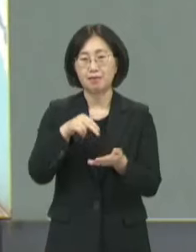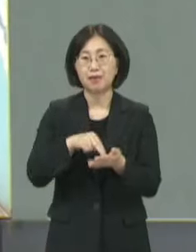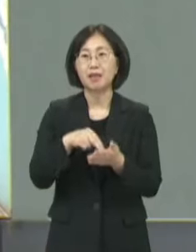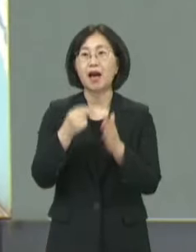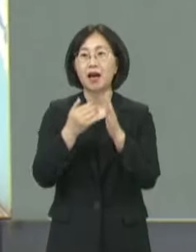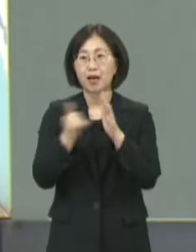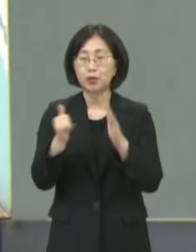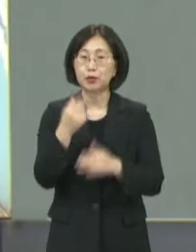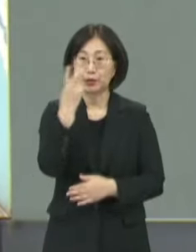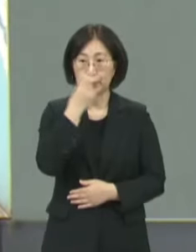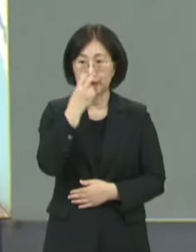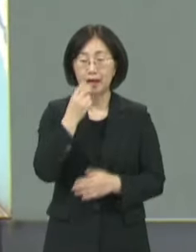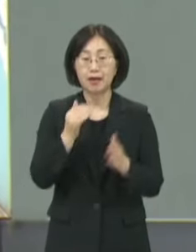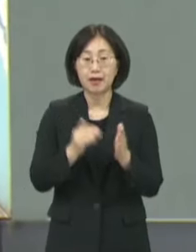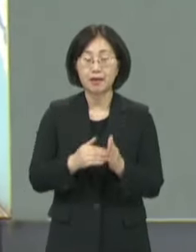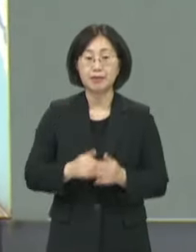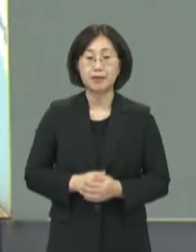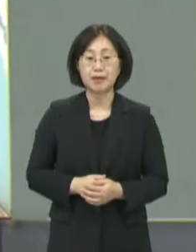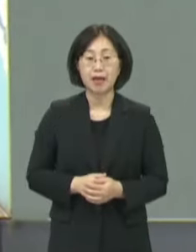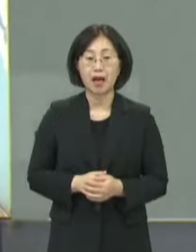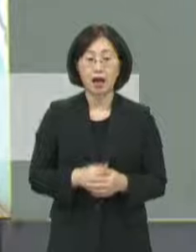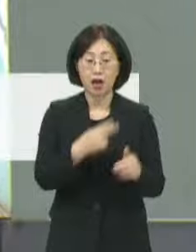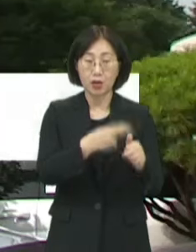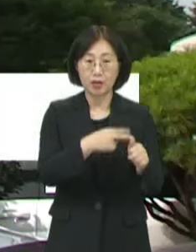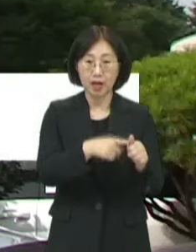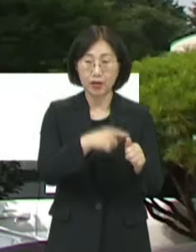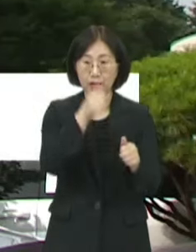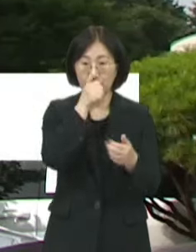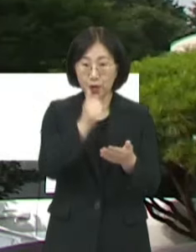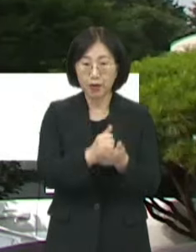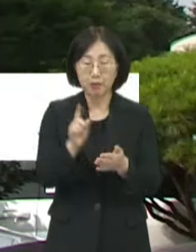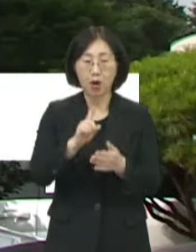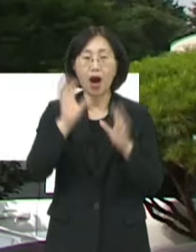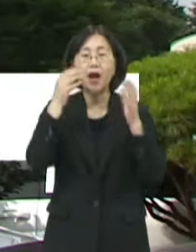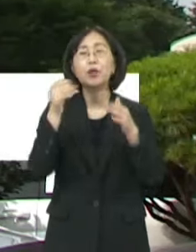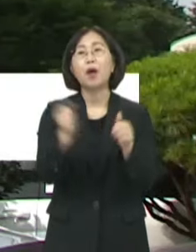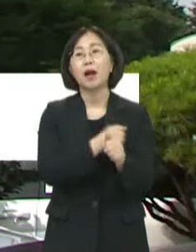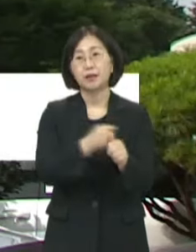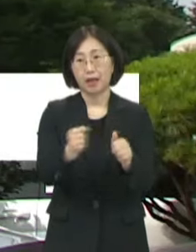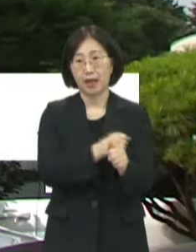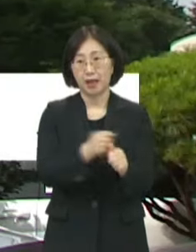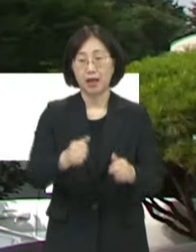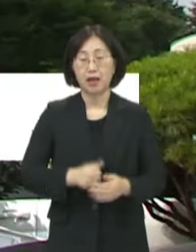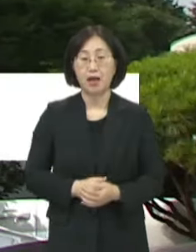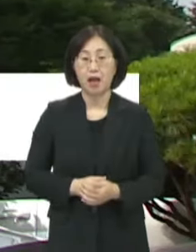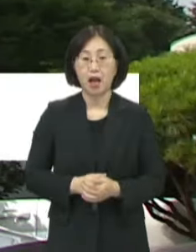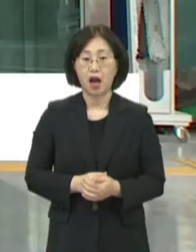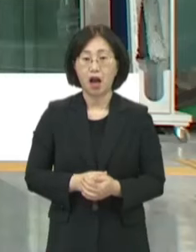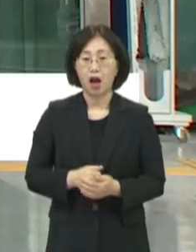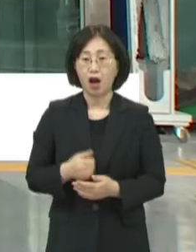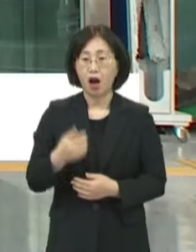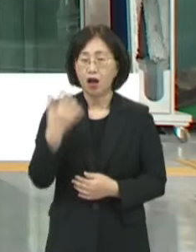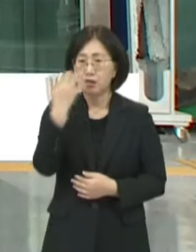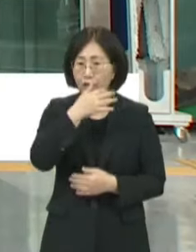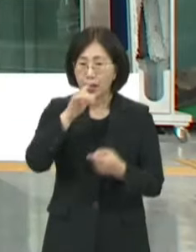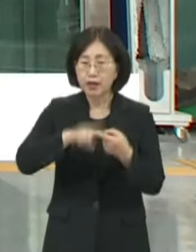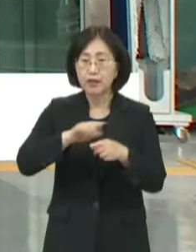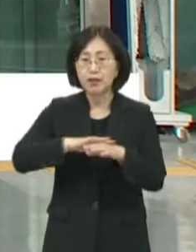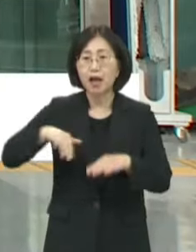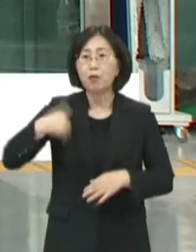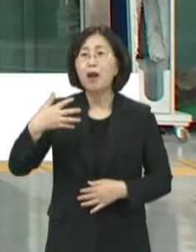받았습니다 수사의 내용상 교사에게 적용된 혐의는 아동학대로 전해졌습니다 성정체성이 확립되지 않은